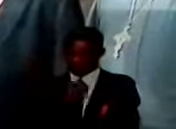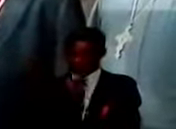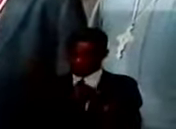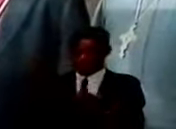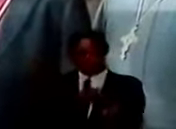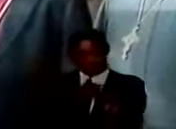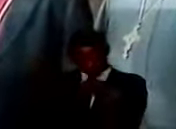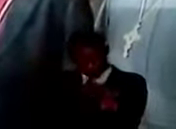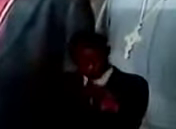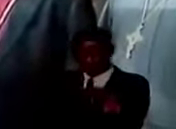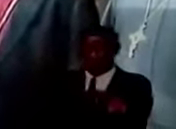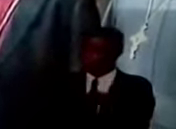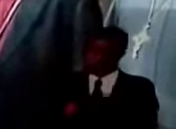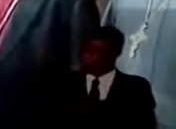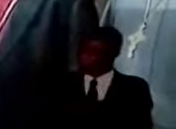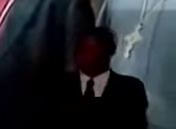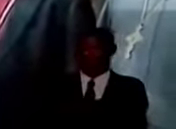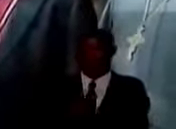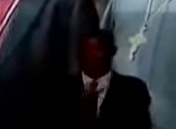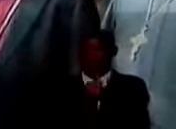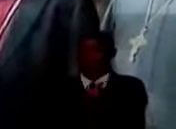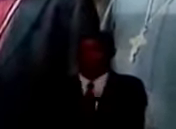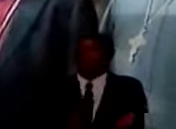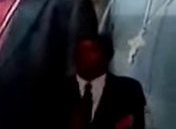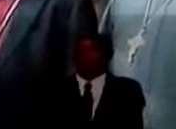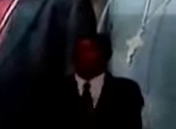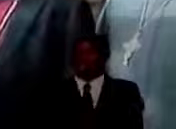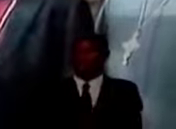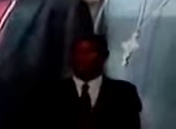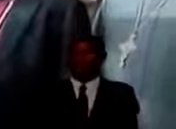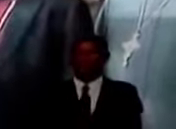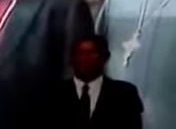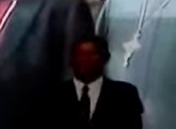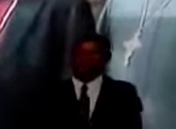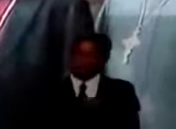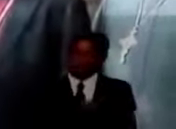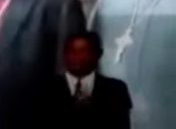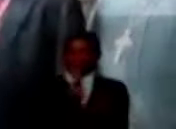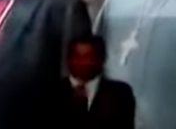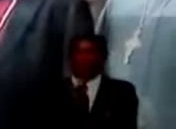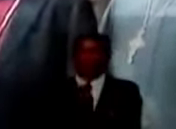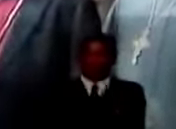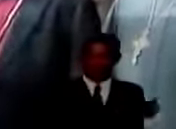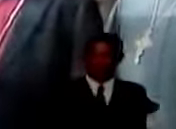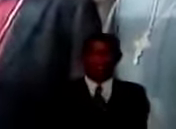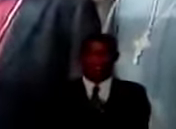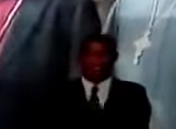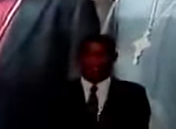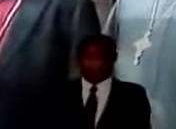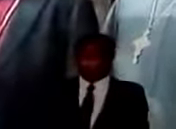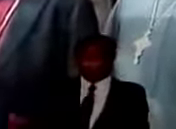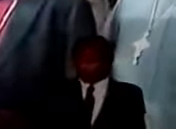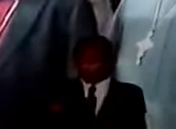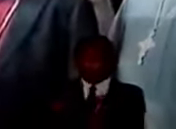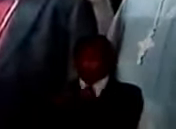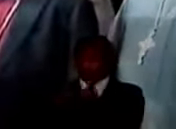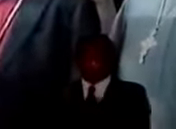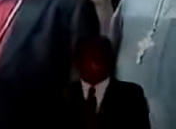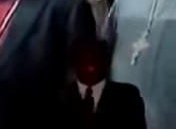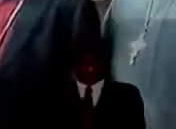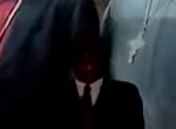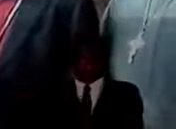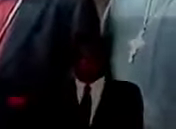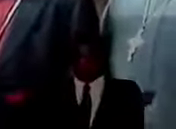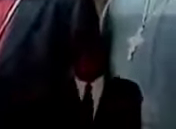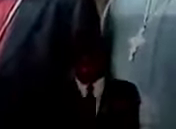urgence. Et là, il n'y a pas de souci. Donc, on est dans le bon. Et fort de cette promesse, les confessions religieuses